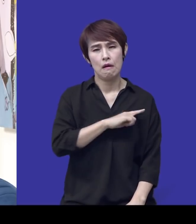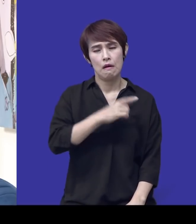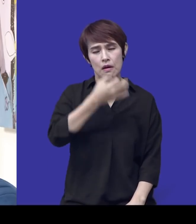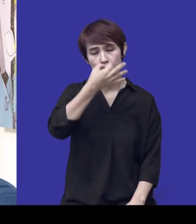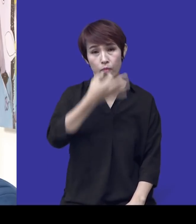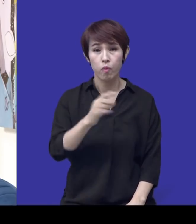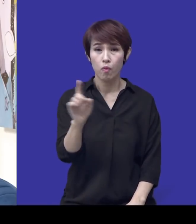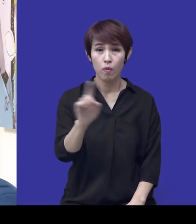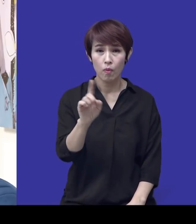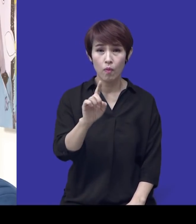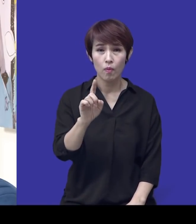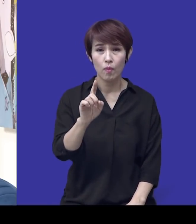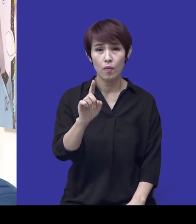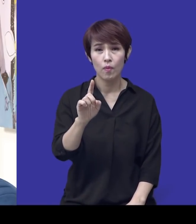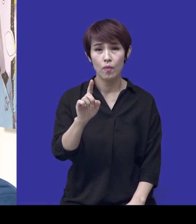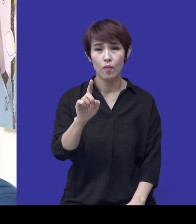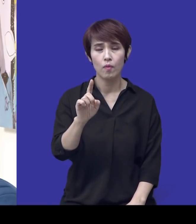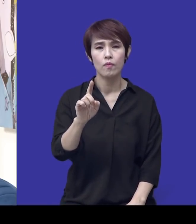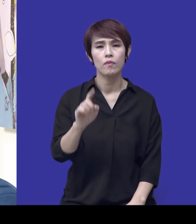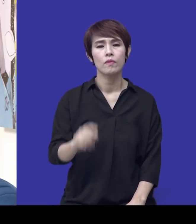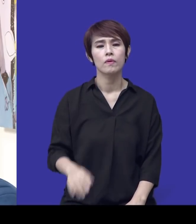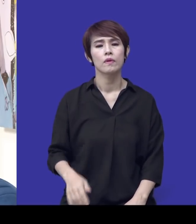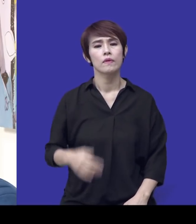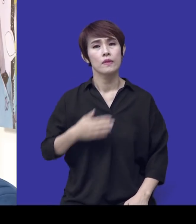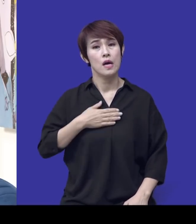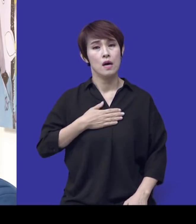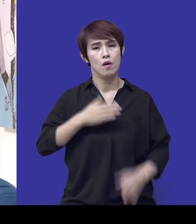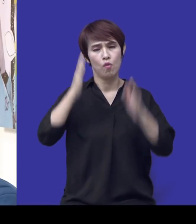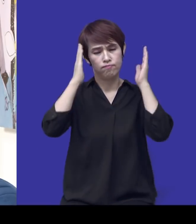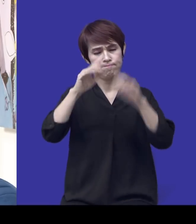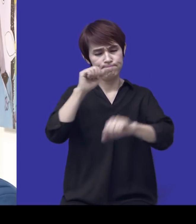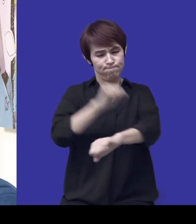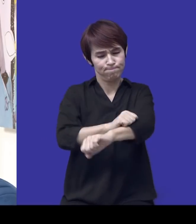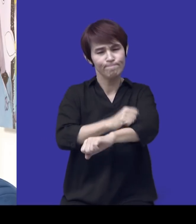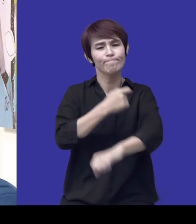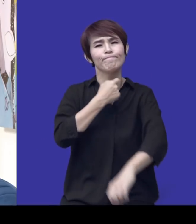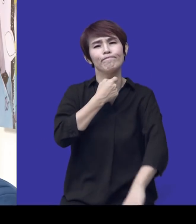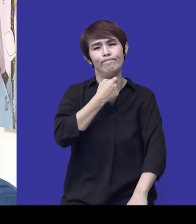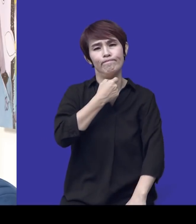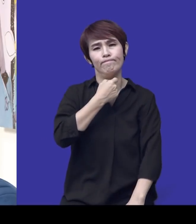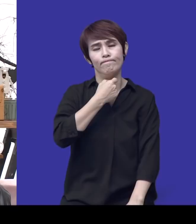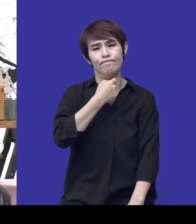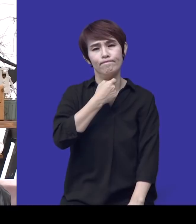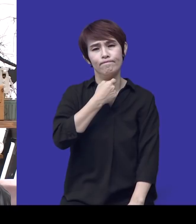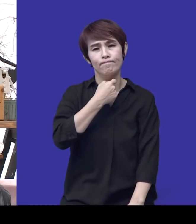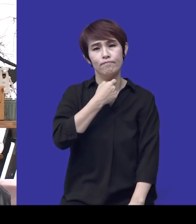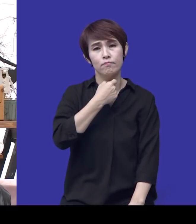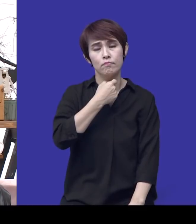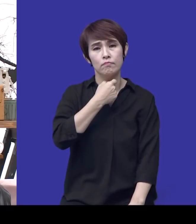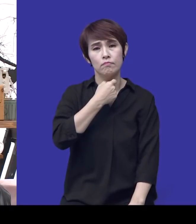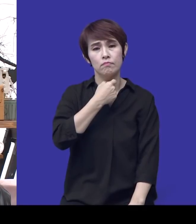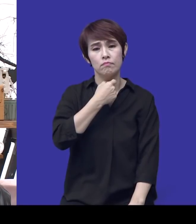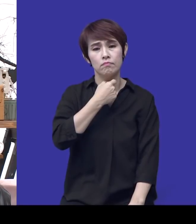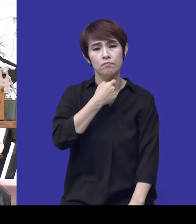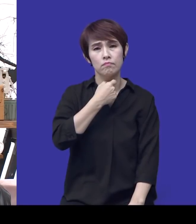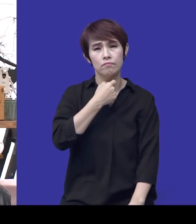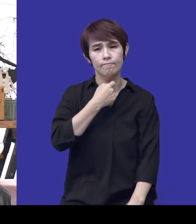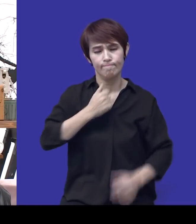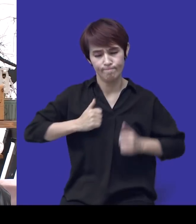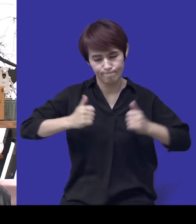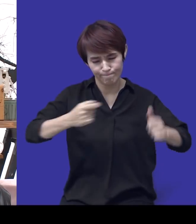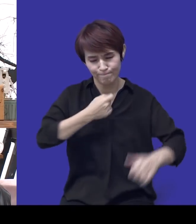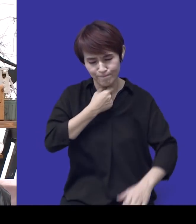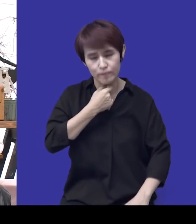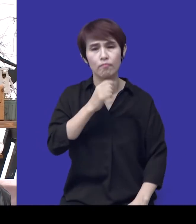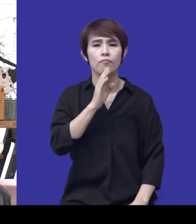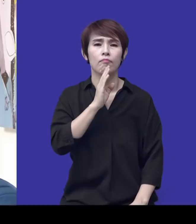남아있는 것은 네. 저는 이제 공부를 되게 잘하고 싶었고 네. 많이 하고